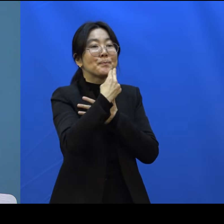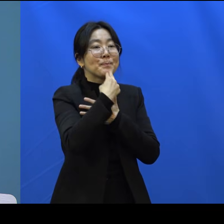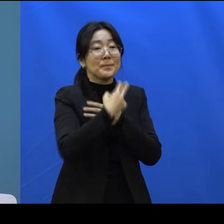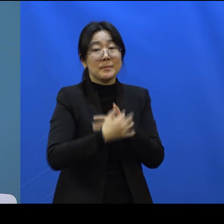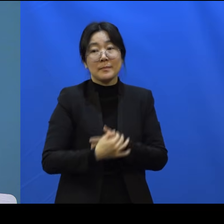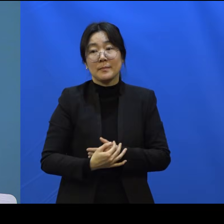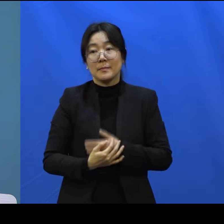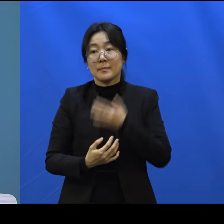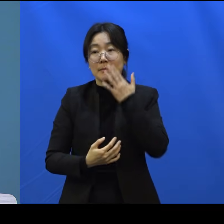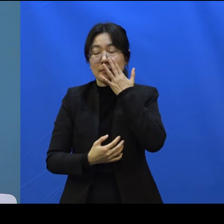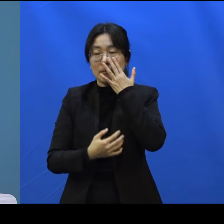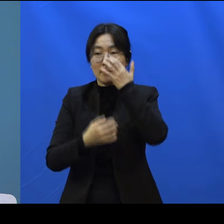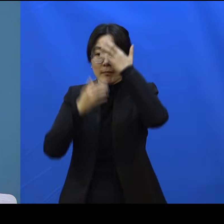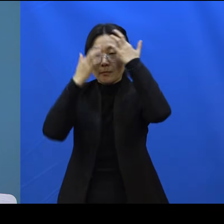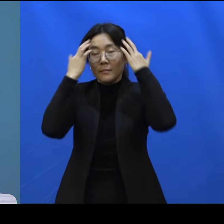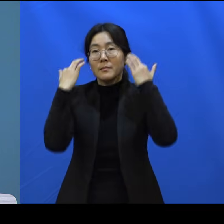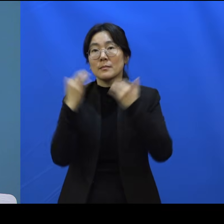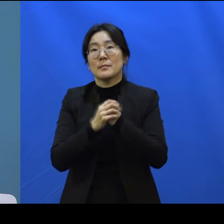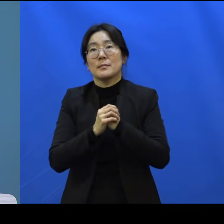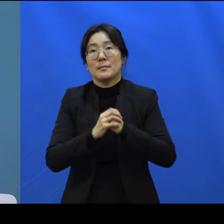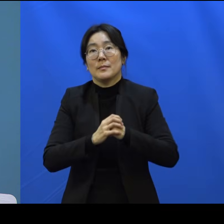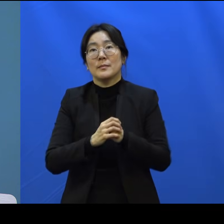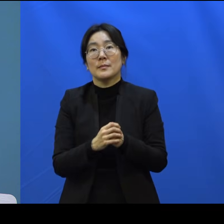했는 거예요, 여러분.